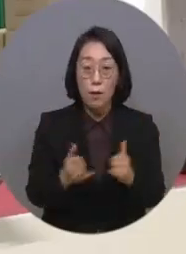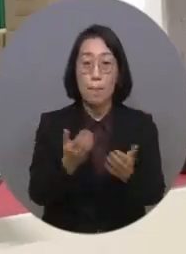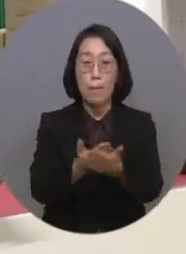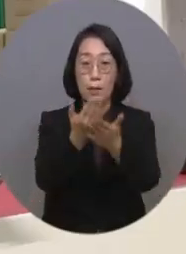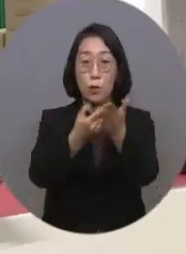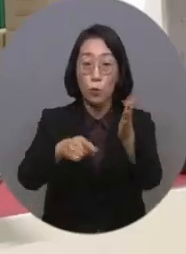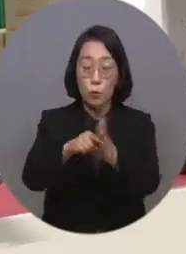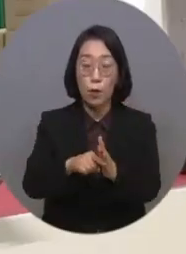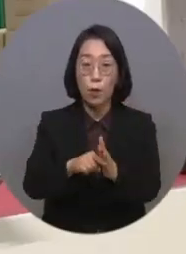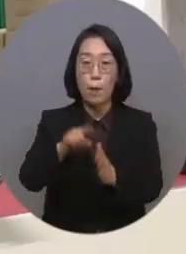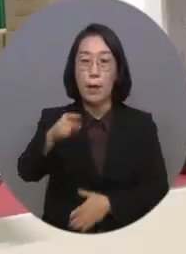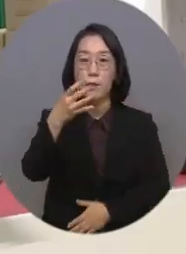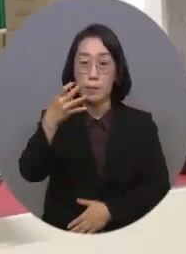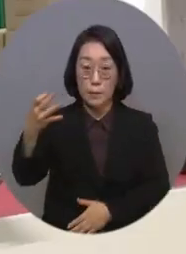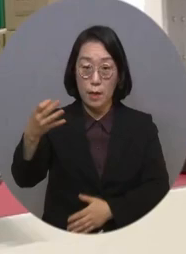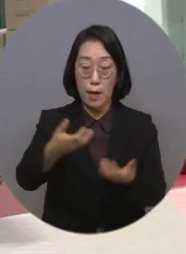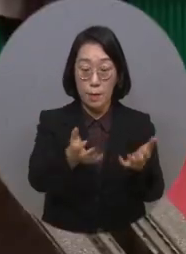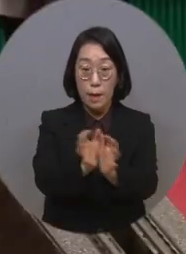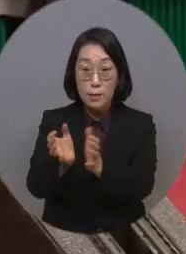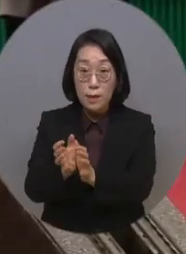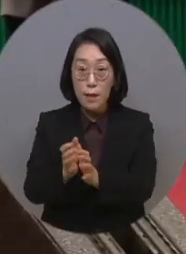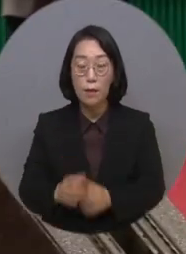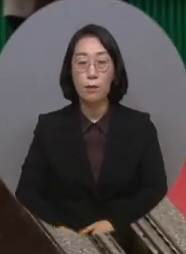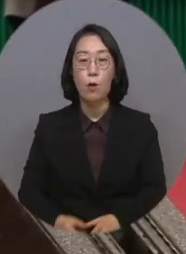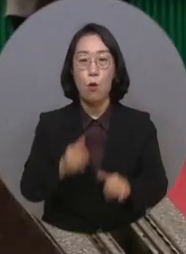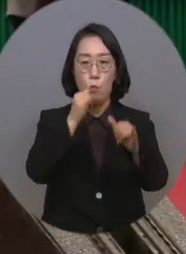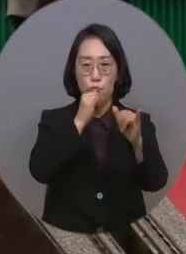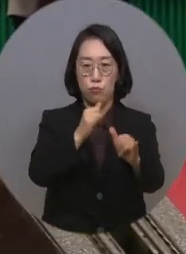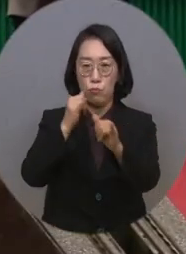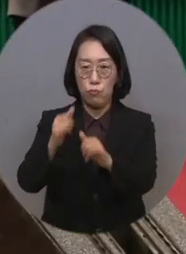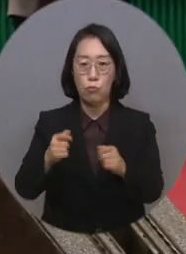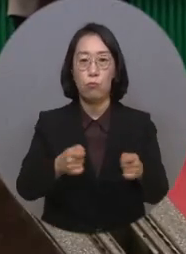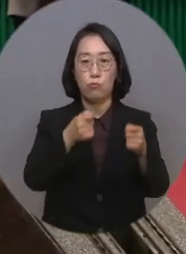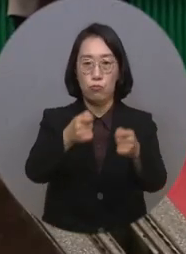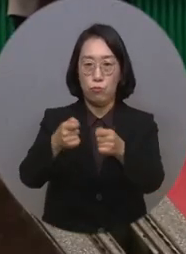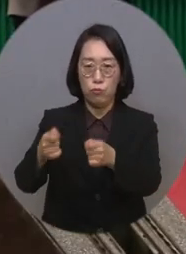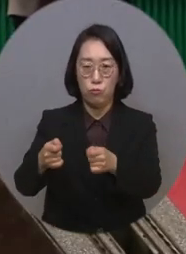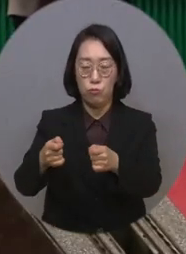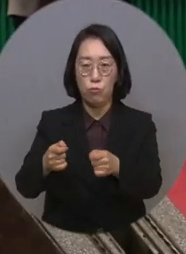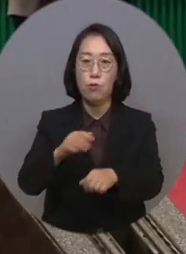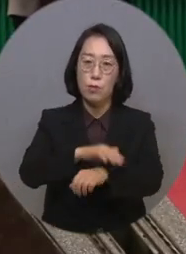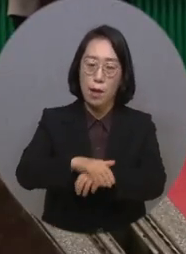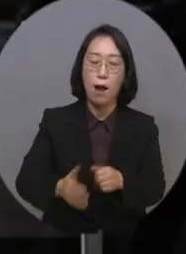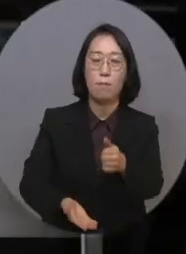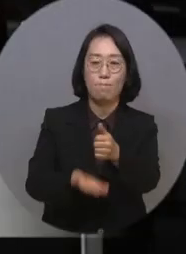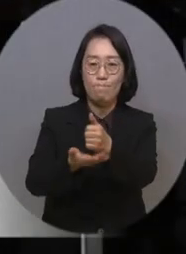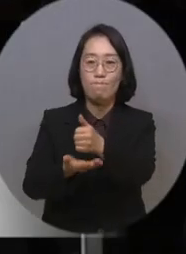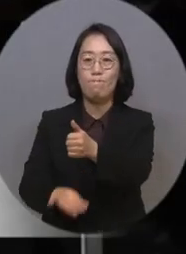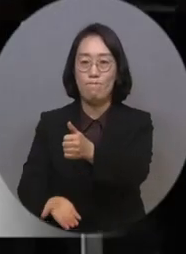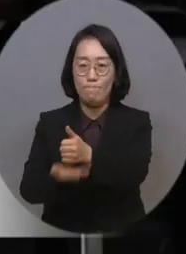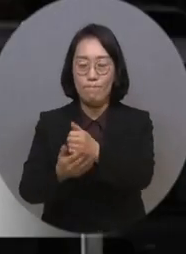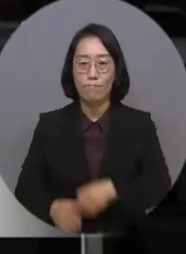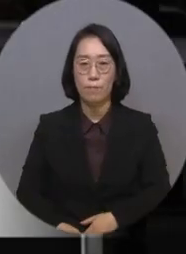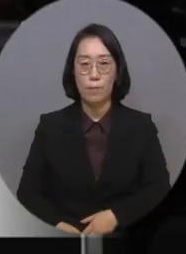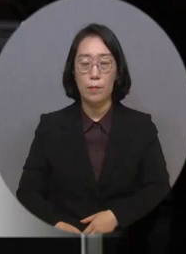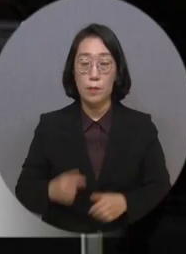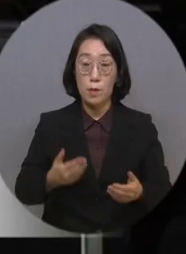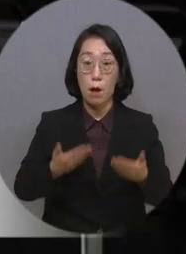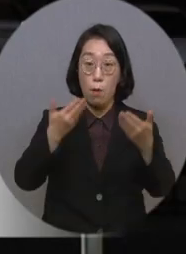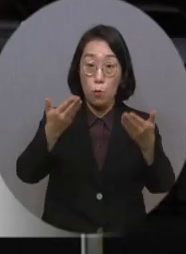자원봉사자 114명 8개 단체의 유공자 표창 수여로 자원봉사 활동을 독려했습니다.